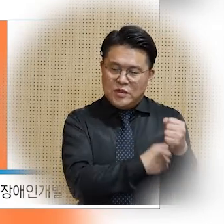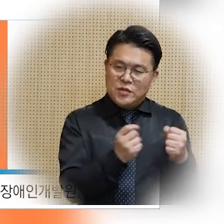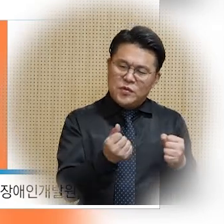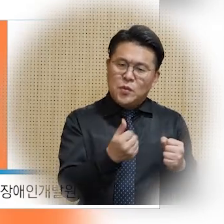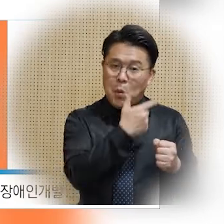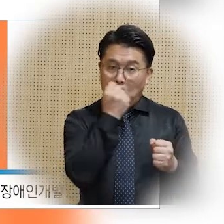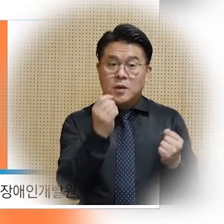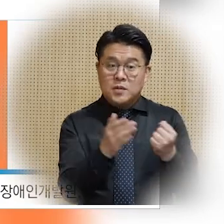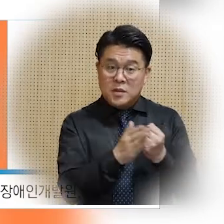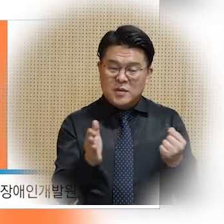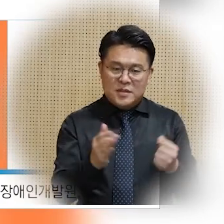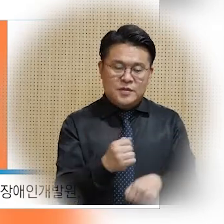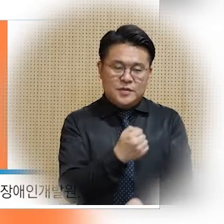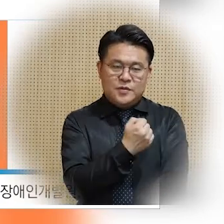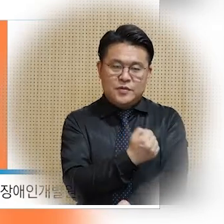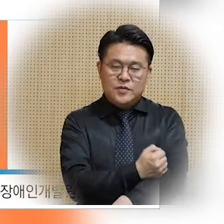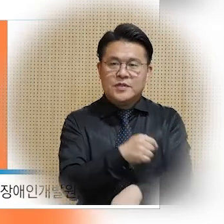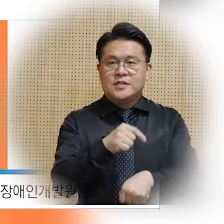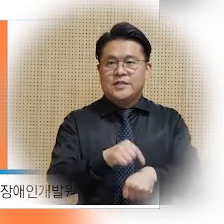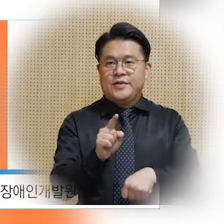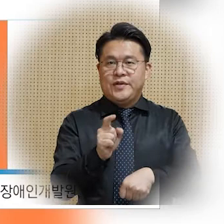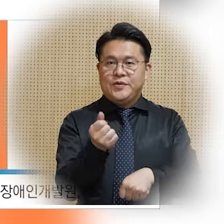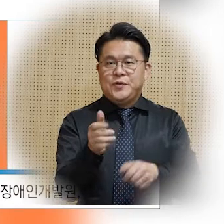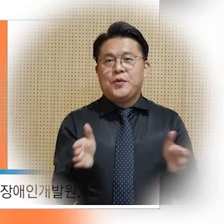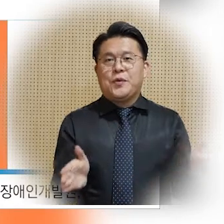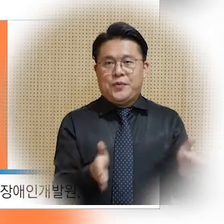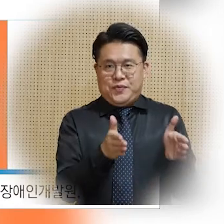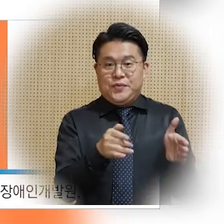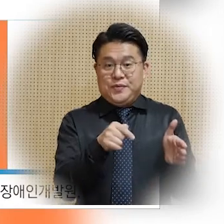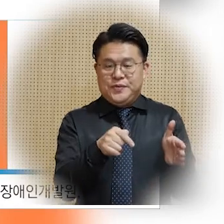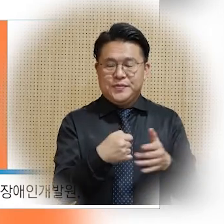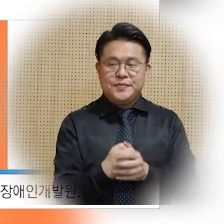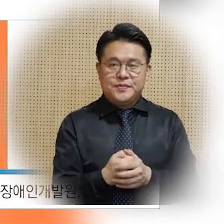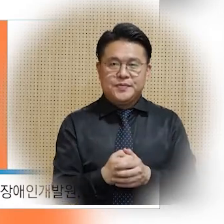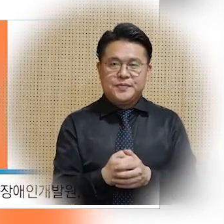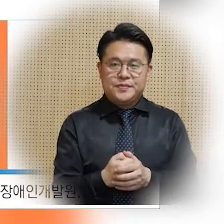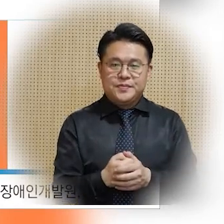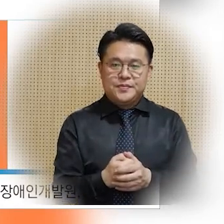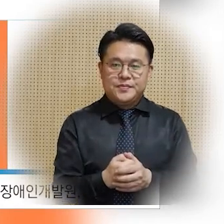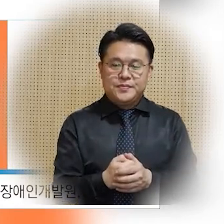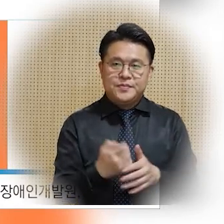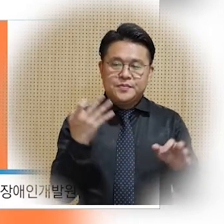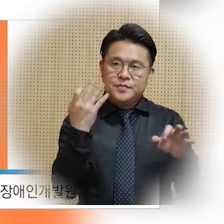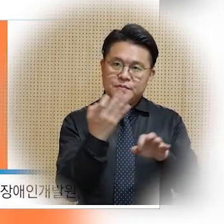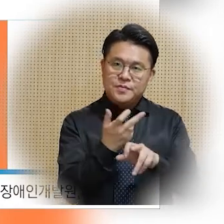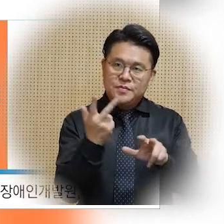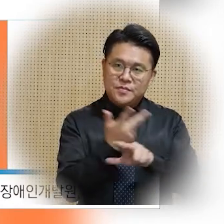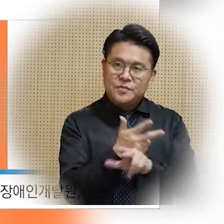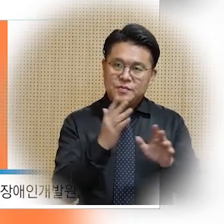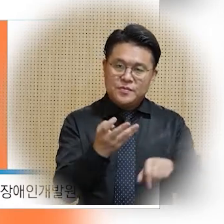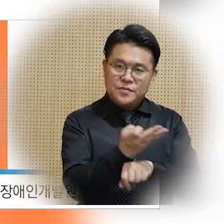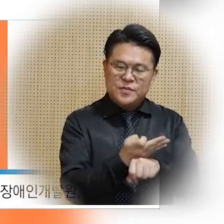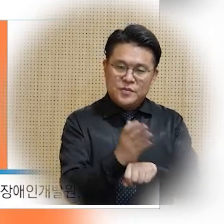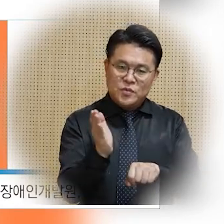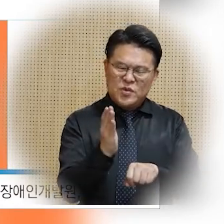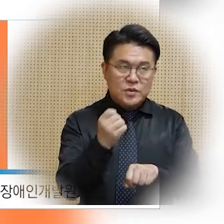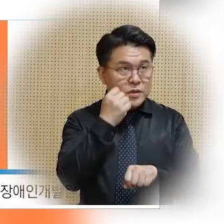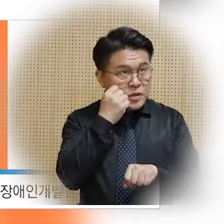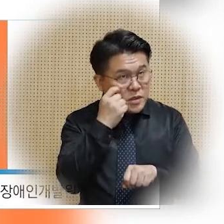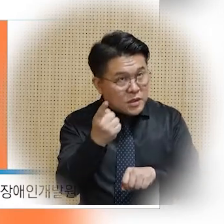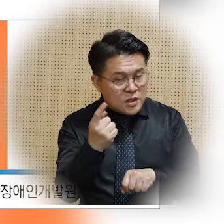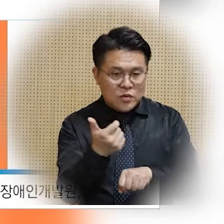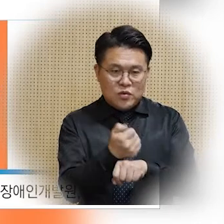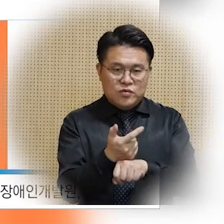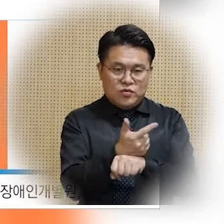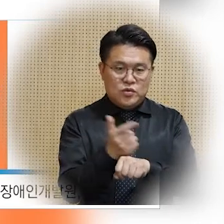보니까 근무 시간 자체가 좀 짧은 부분이 있습니다. 그래서 주에 14시간, 월에 56시간 이제 근무를 하게